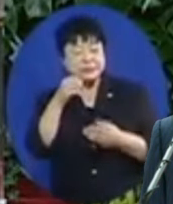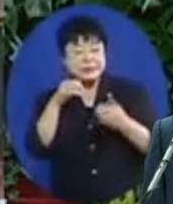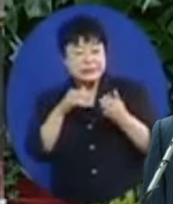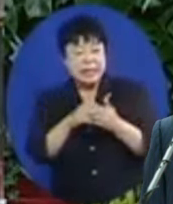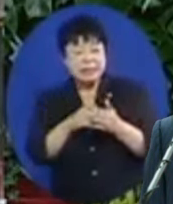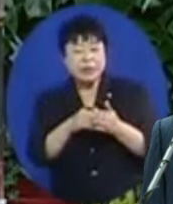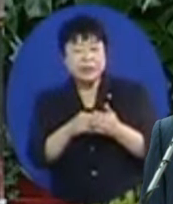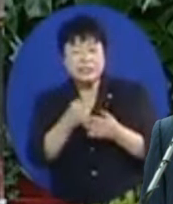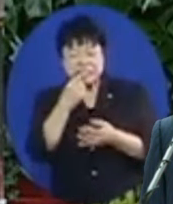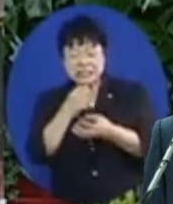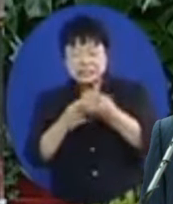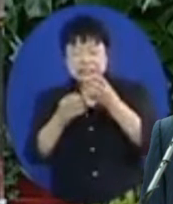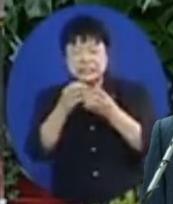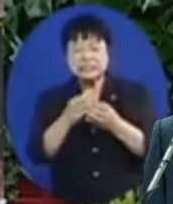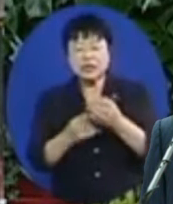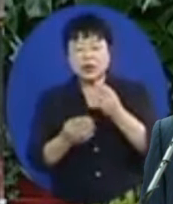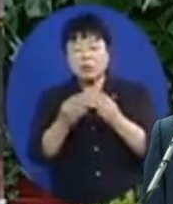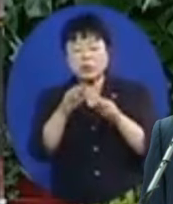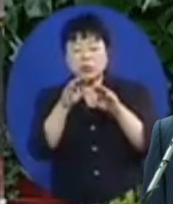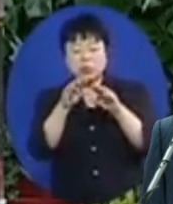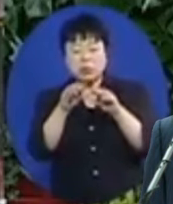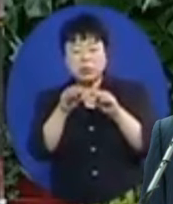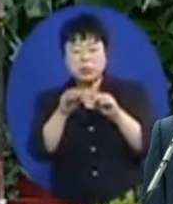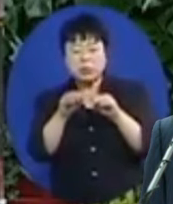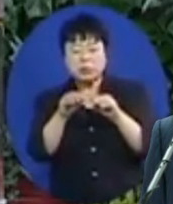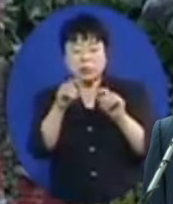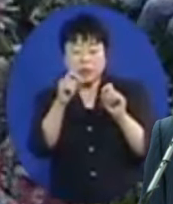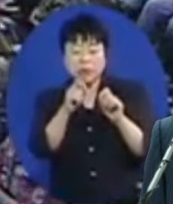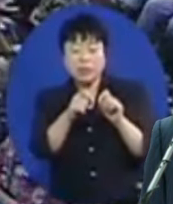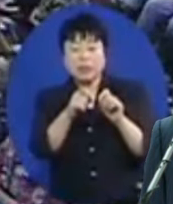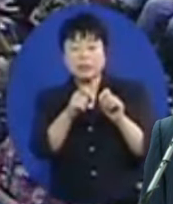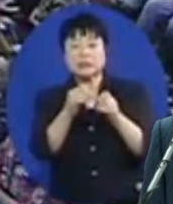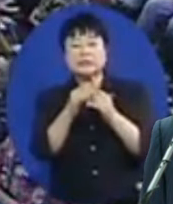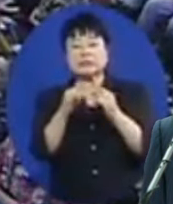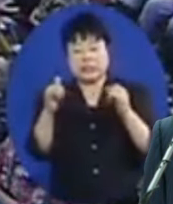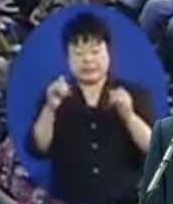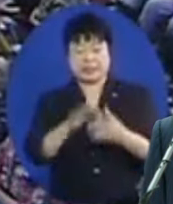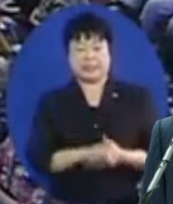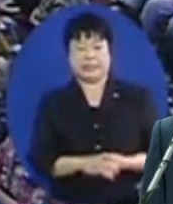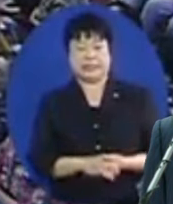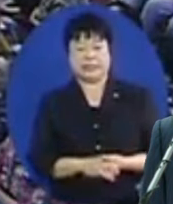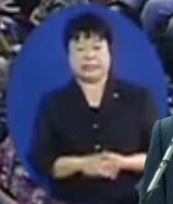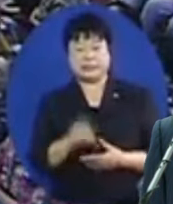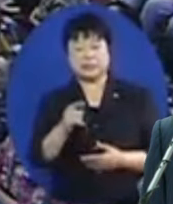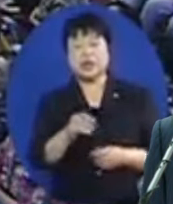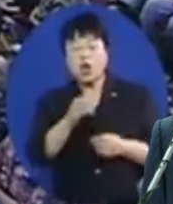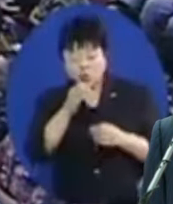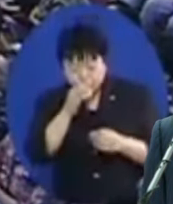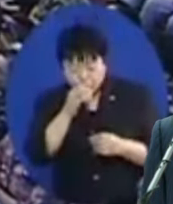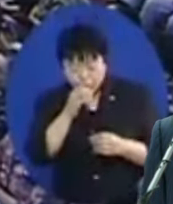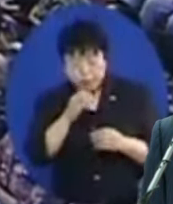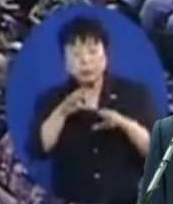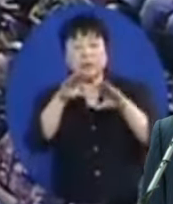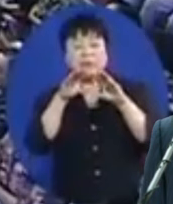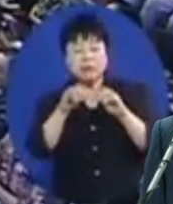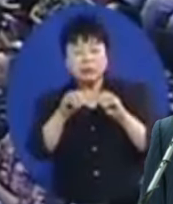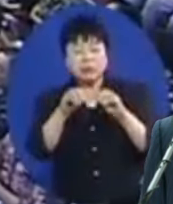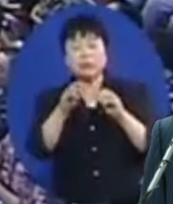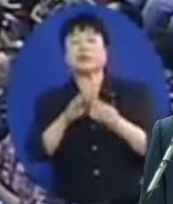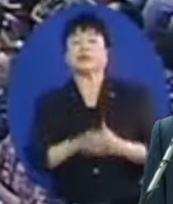나고 불길이 가물가물해집니다. 그러면 사람들은 그것을 불어서